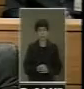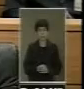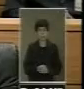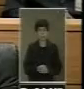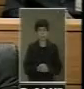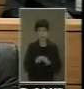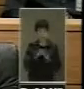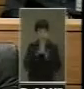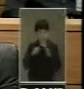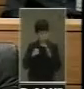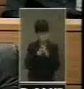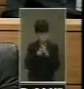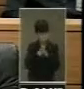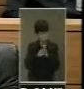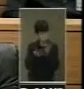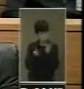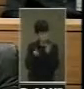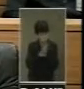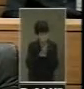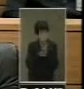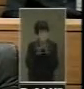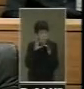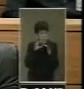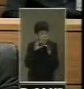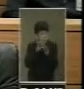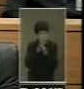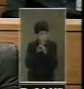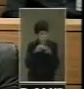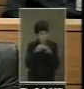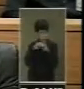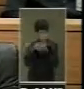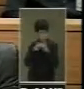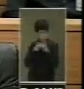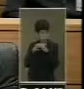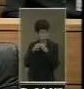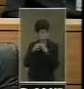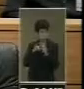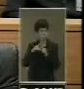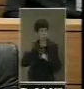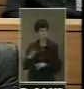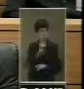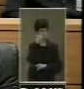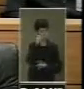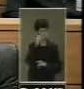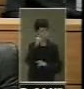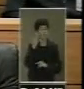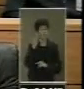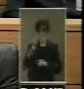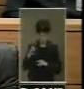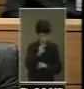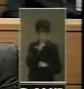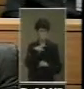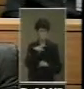คำว่าต่อสู้ครั้งสุดท้ายนี้คืออุดมการณ์ของขบวนการปฏิวัติของกรรมกร